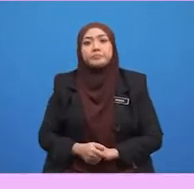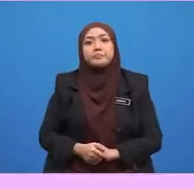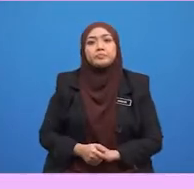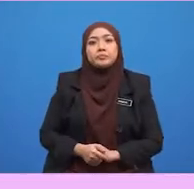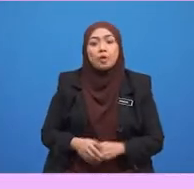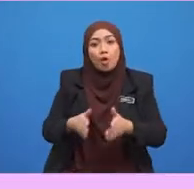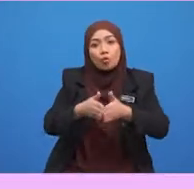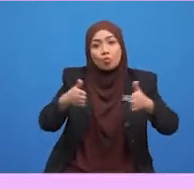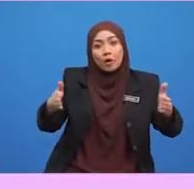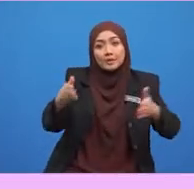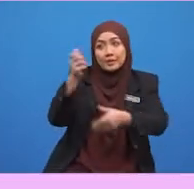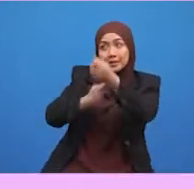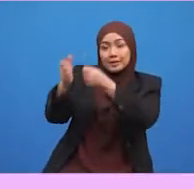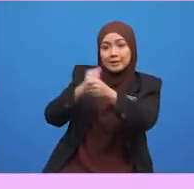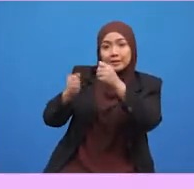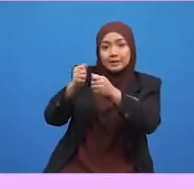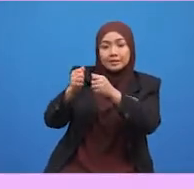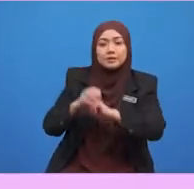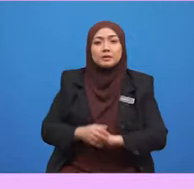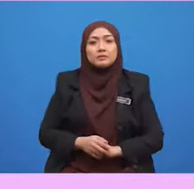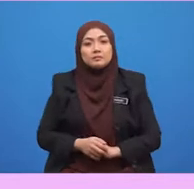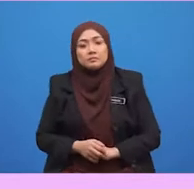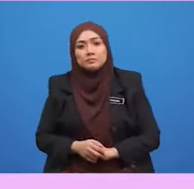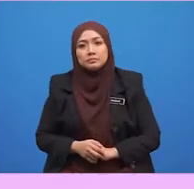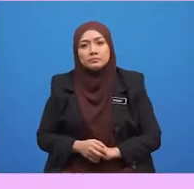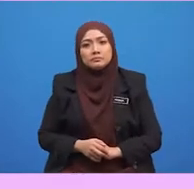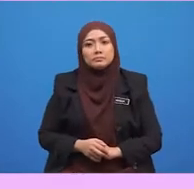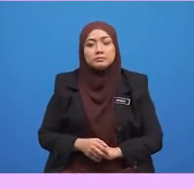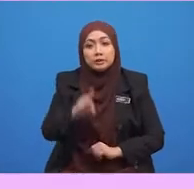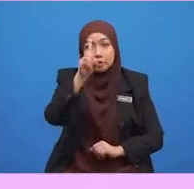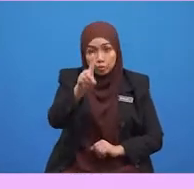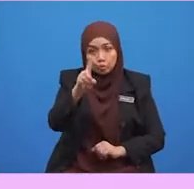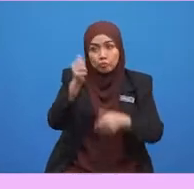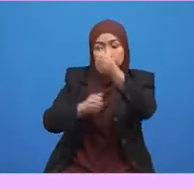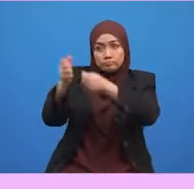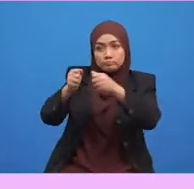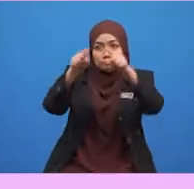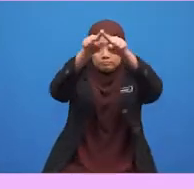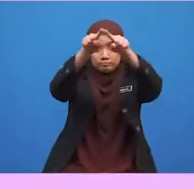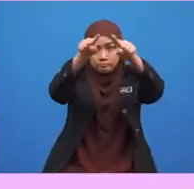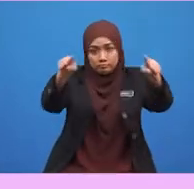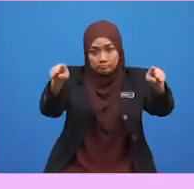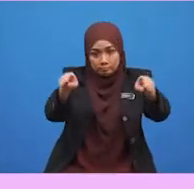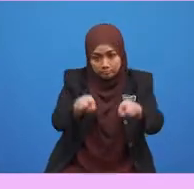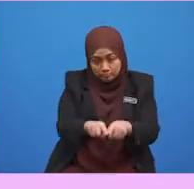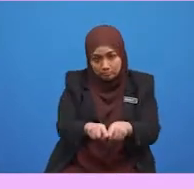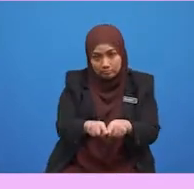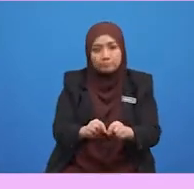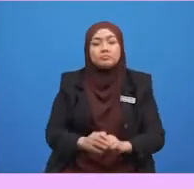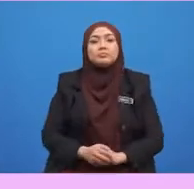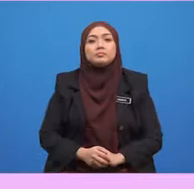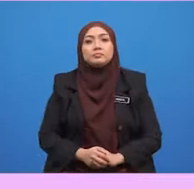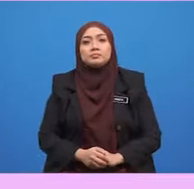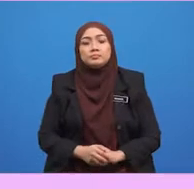lelayang. Rajah menunjukkan suatu lelayang dalam sebuah segi empat tepat dengan panjang segi